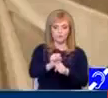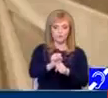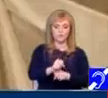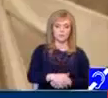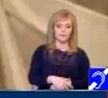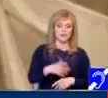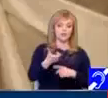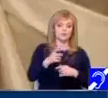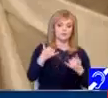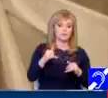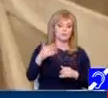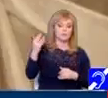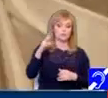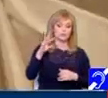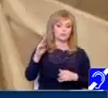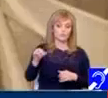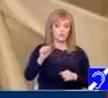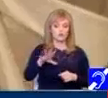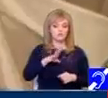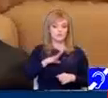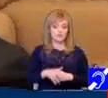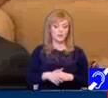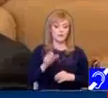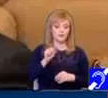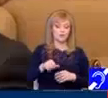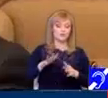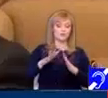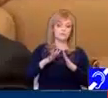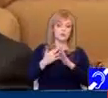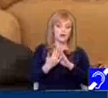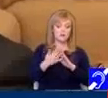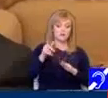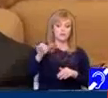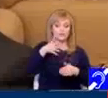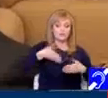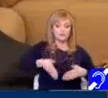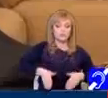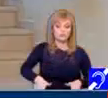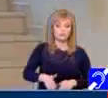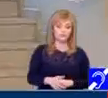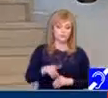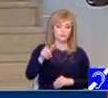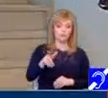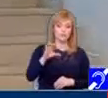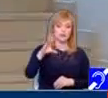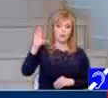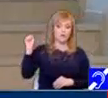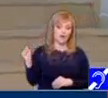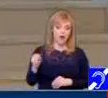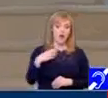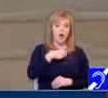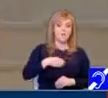Cea mai mare surpriză pentru Igor Dodon ar putea însă fi declarație de reunire cu România adoptată în satul său de Baștină, Sadova Călăraș.